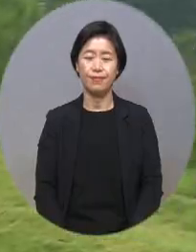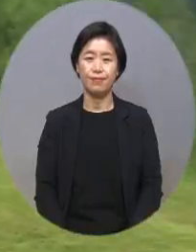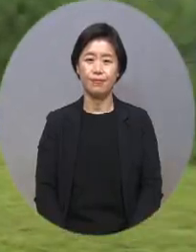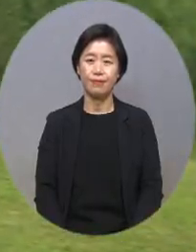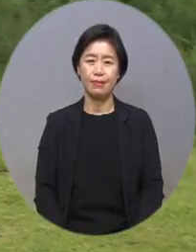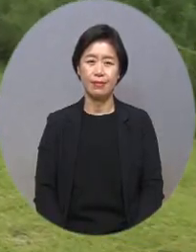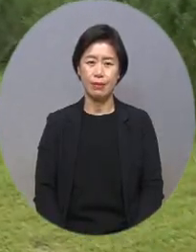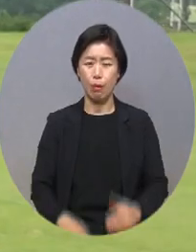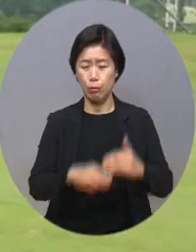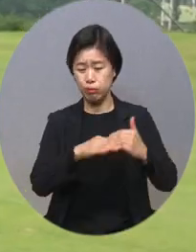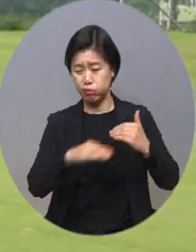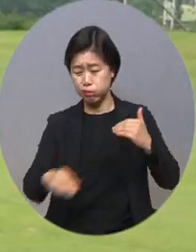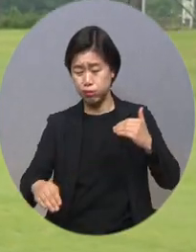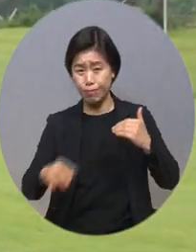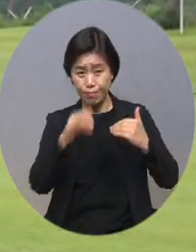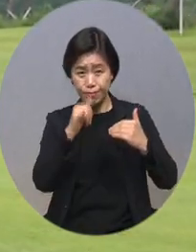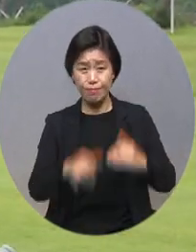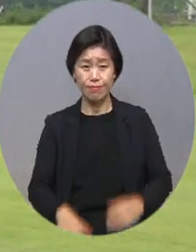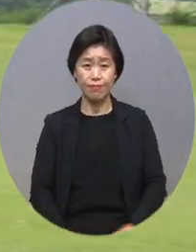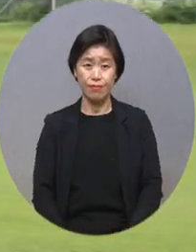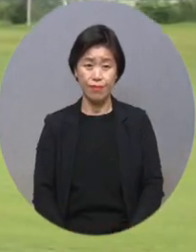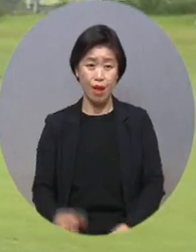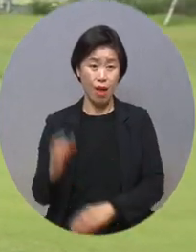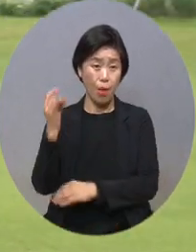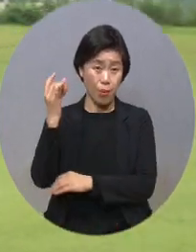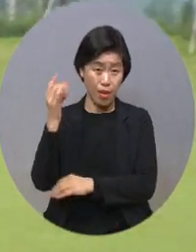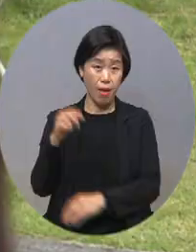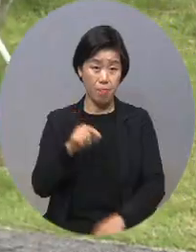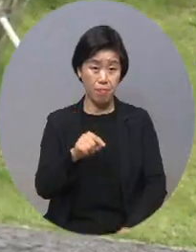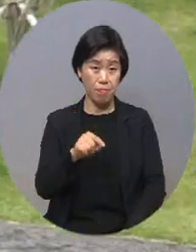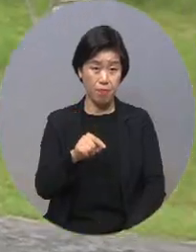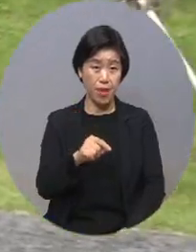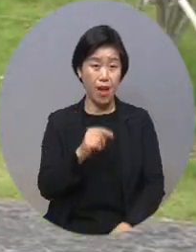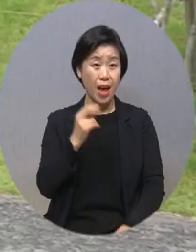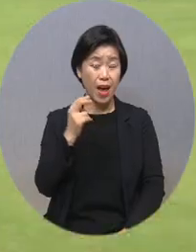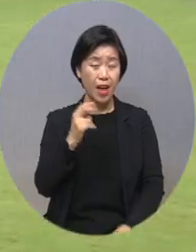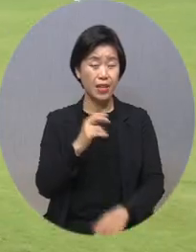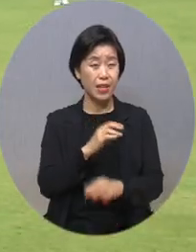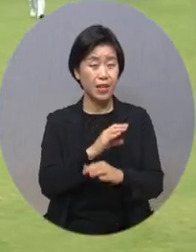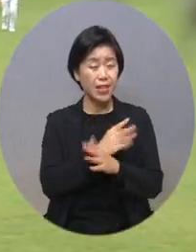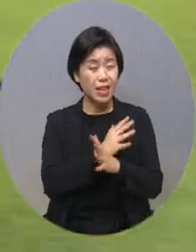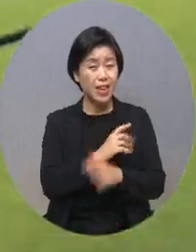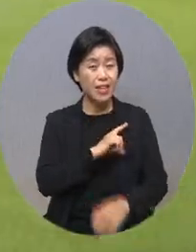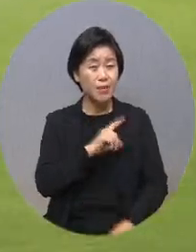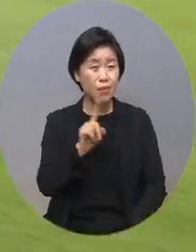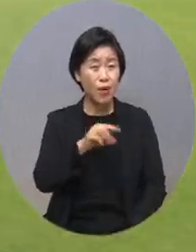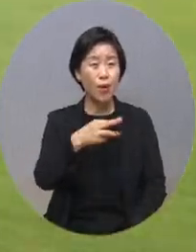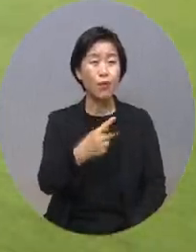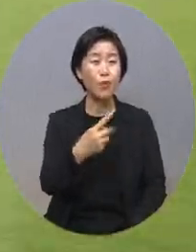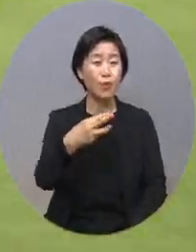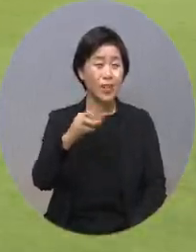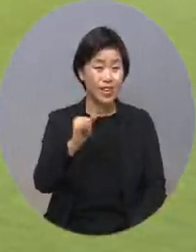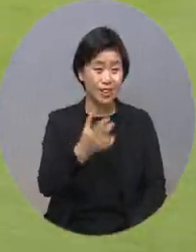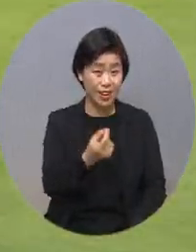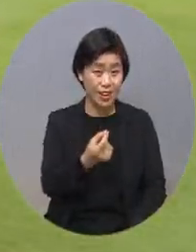라이가 너무 내리막이었어. 이러고 원래 우건 오빠 별명이 로리 맥켈로이 아니야? 어, 어. 로리. 로리. 로리. 걸어도 되는